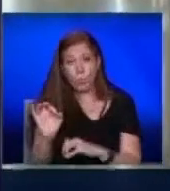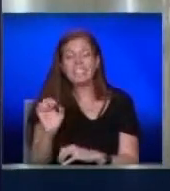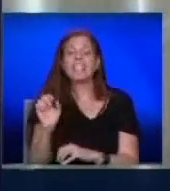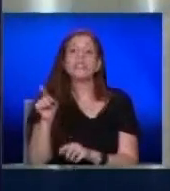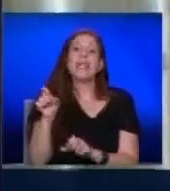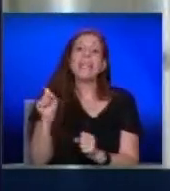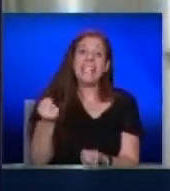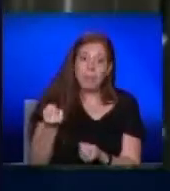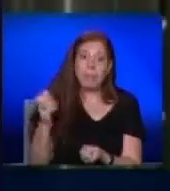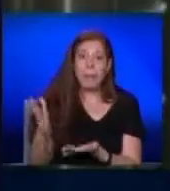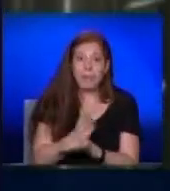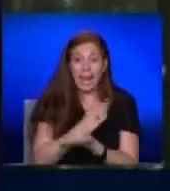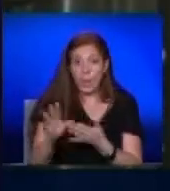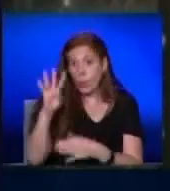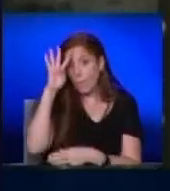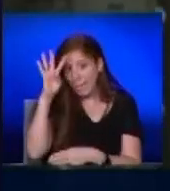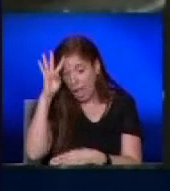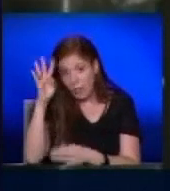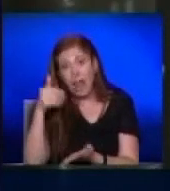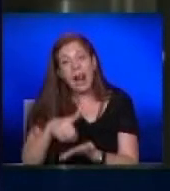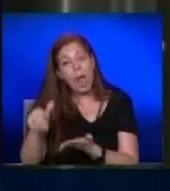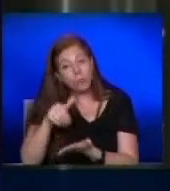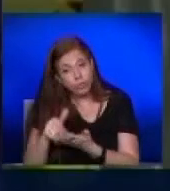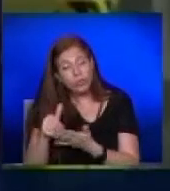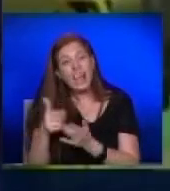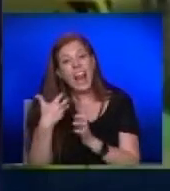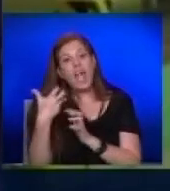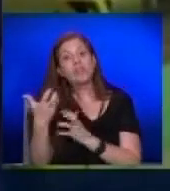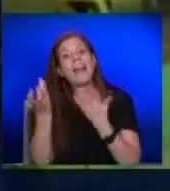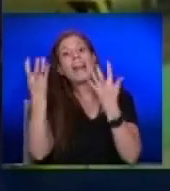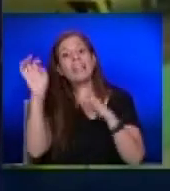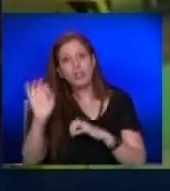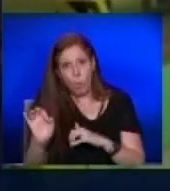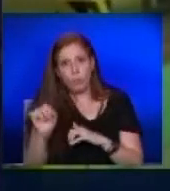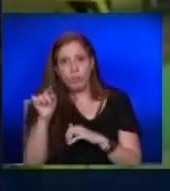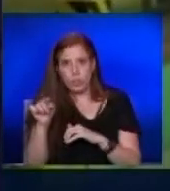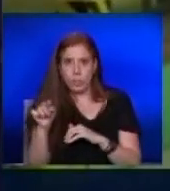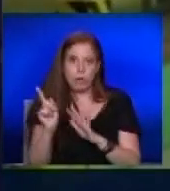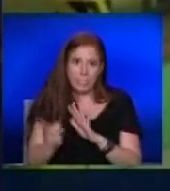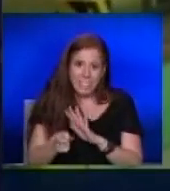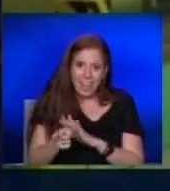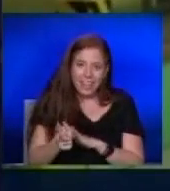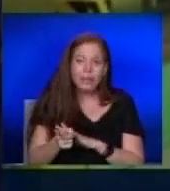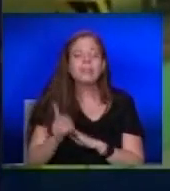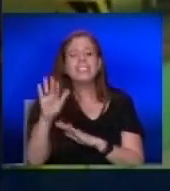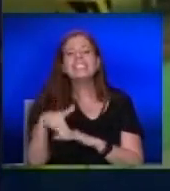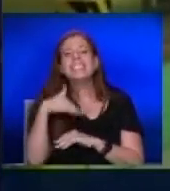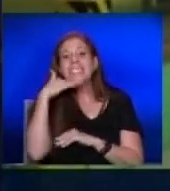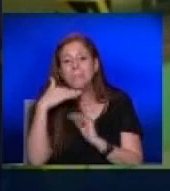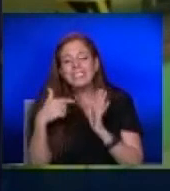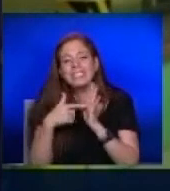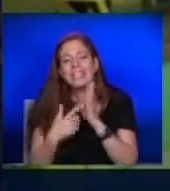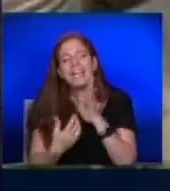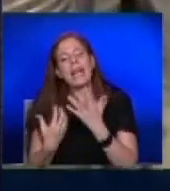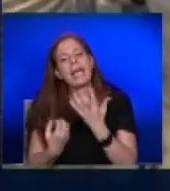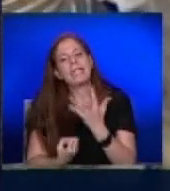الاستمرار في التخصيب حتى 90% فإن هذا يكفي لإنتاج قنبلة واحدة. هناك بعدان لكلام الوكالة، الأول